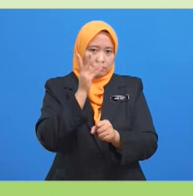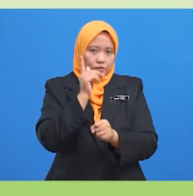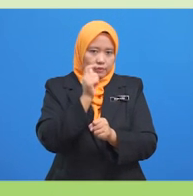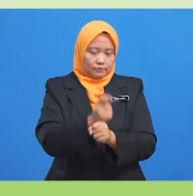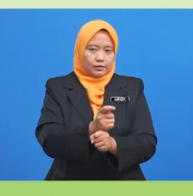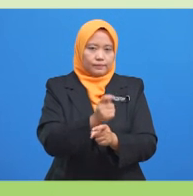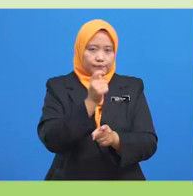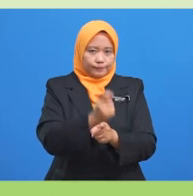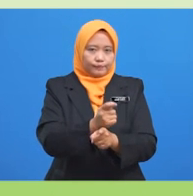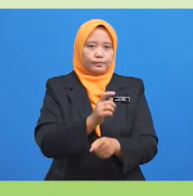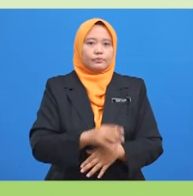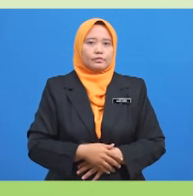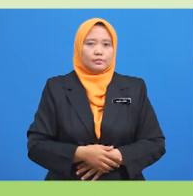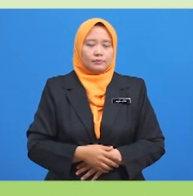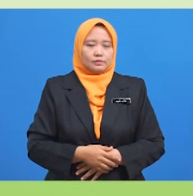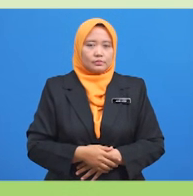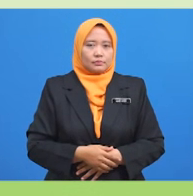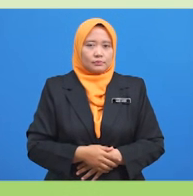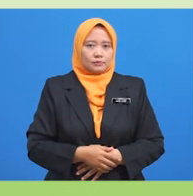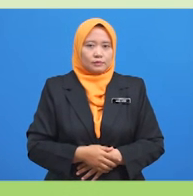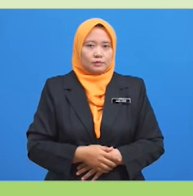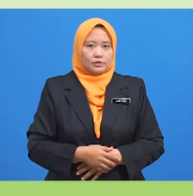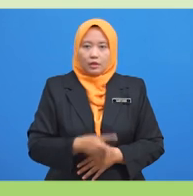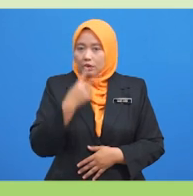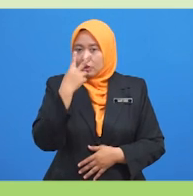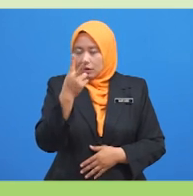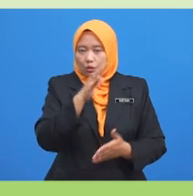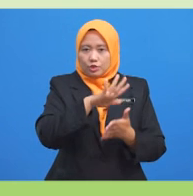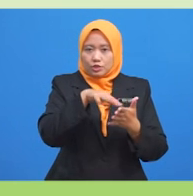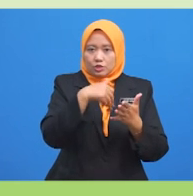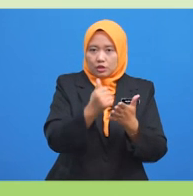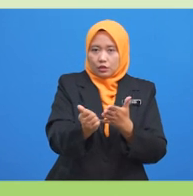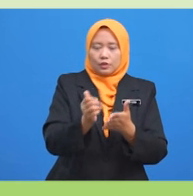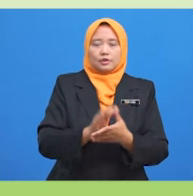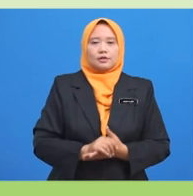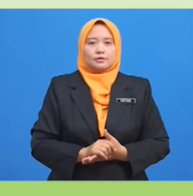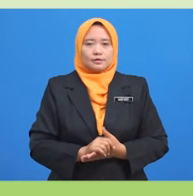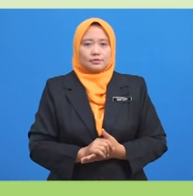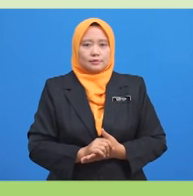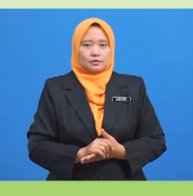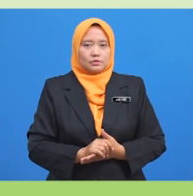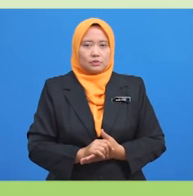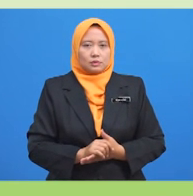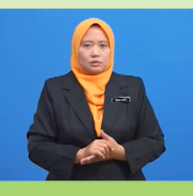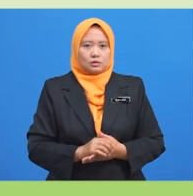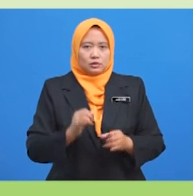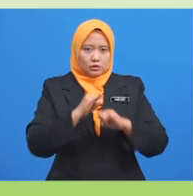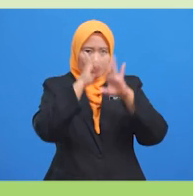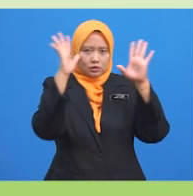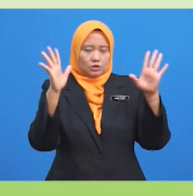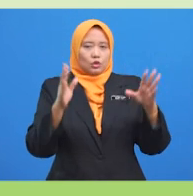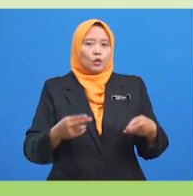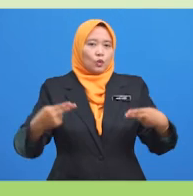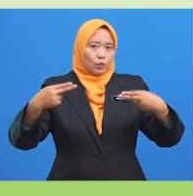Jadual ini menunjukkan kos pengeluaran jangka pendek sebuah firma dalam ringgit Malaysia. Jelaskan hubungan